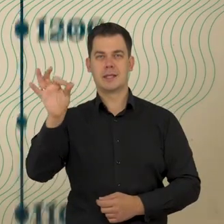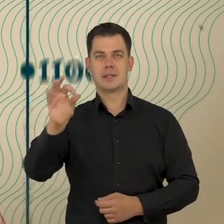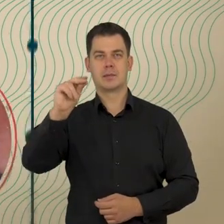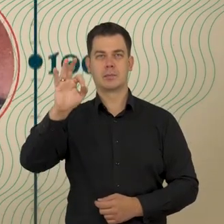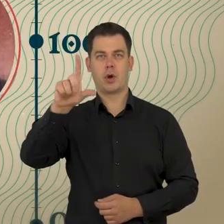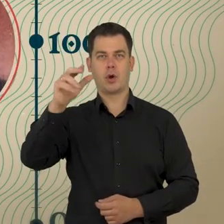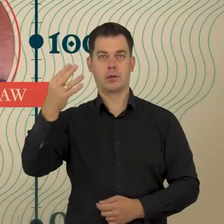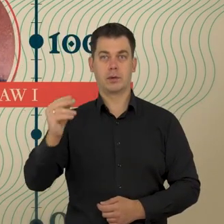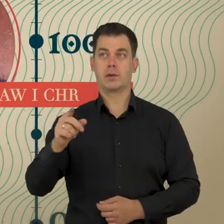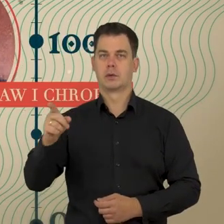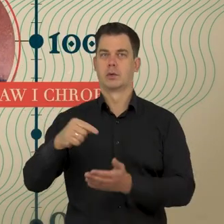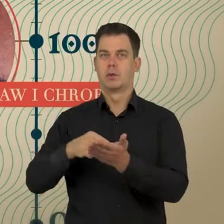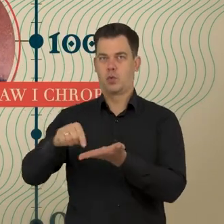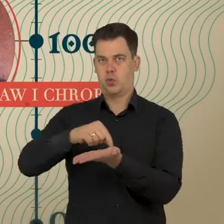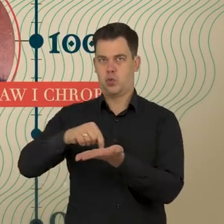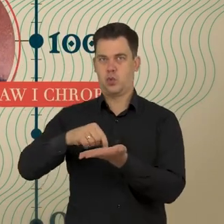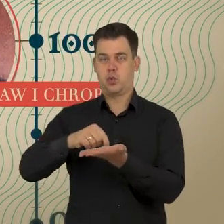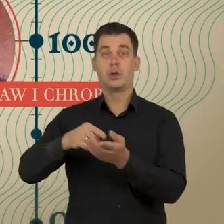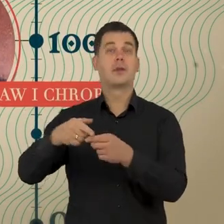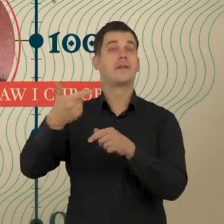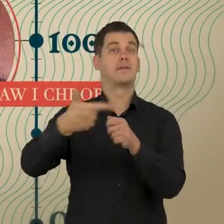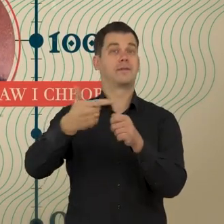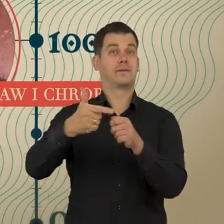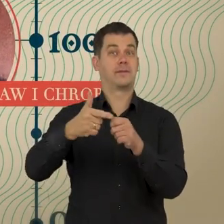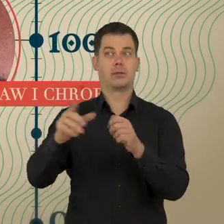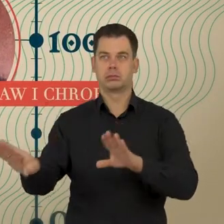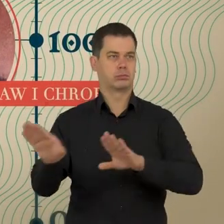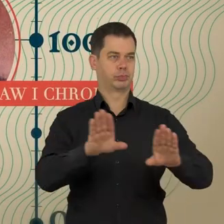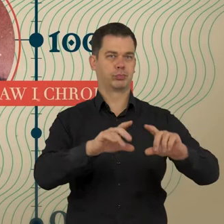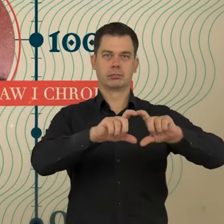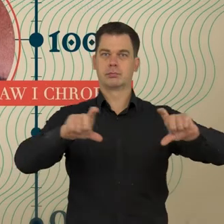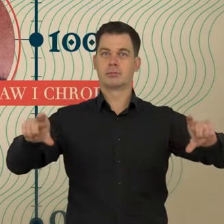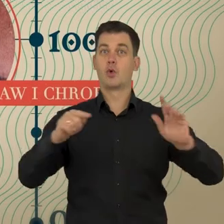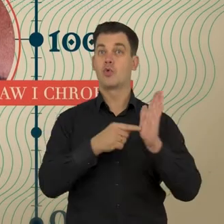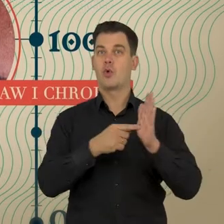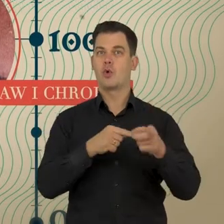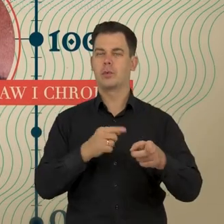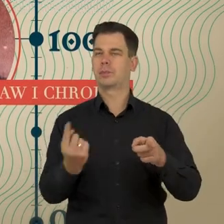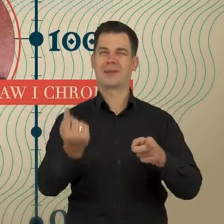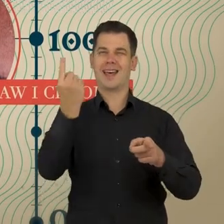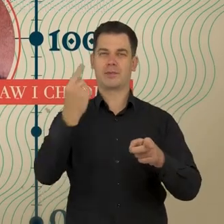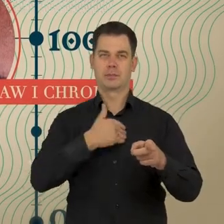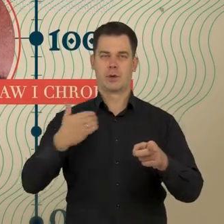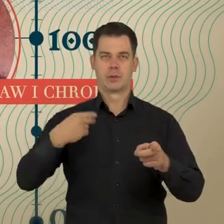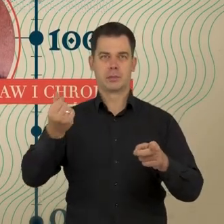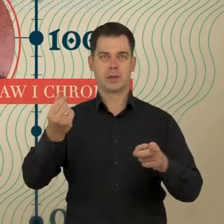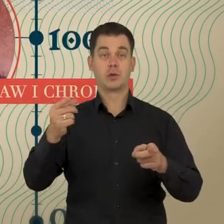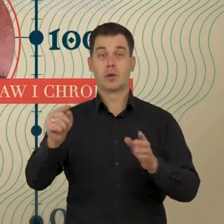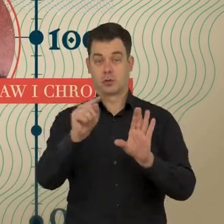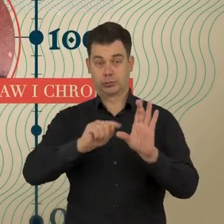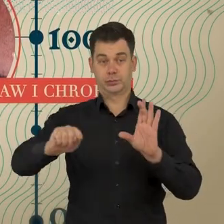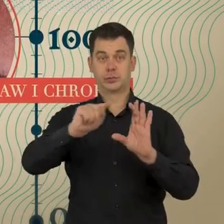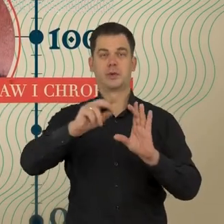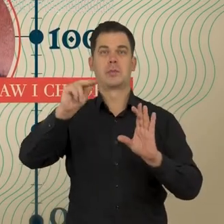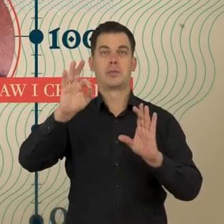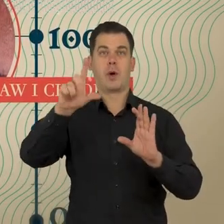Princes Polonie, którego wizerunek znajdziemy na dzisiejszym banknocie 20-złotowym, uważa się za pierwszy polski pieniądz. Umieszczono na nim